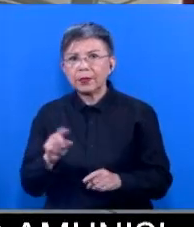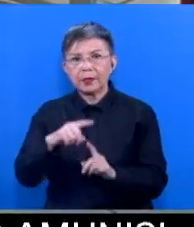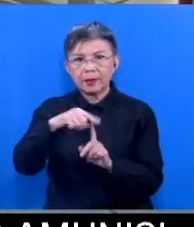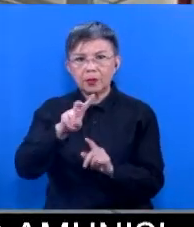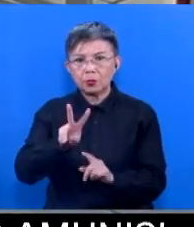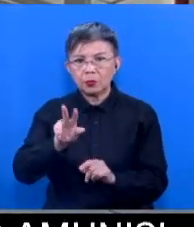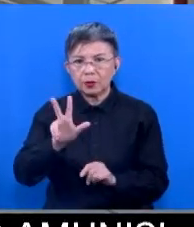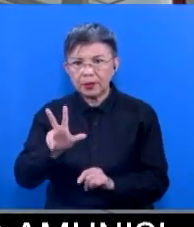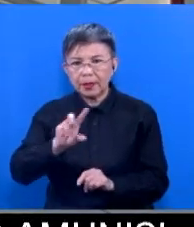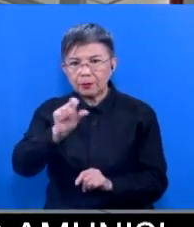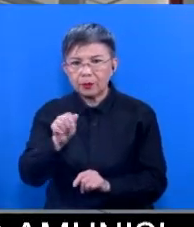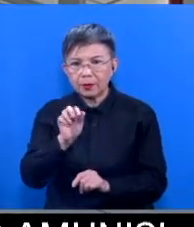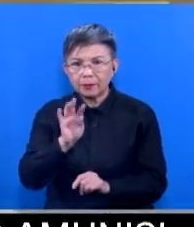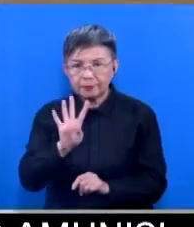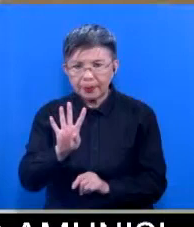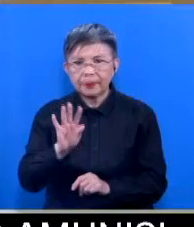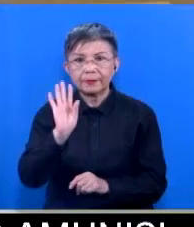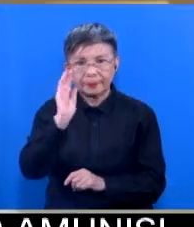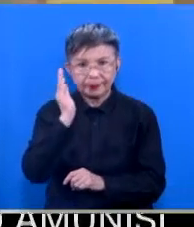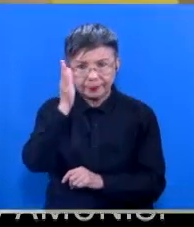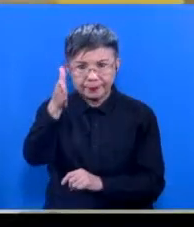23 April mendatang.